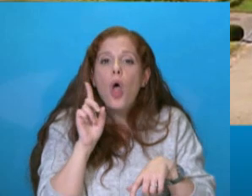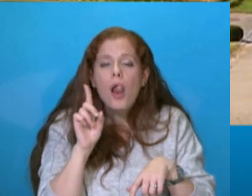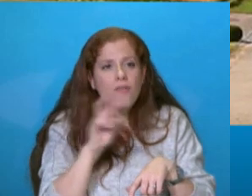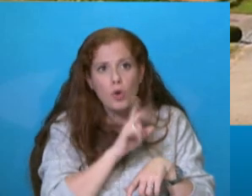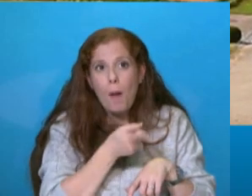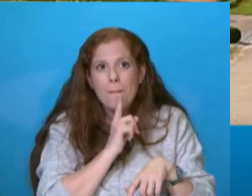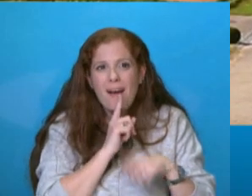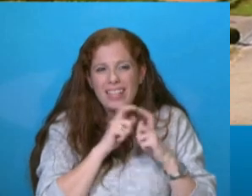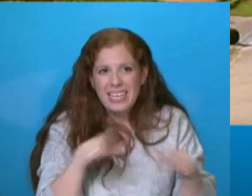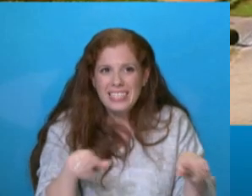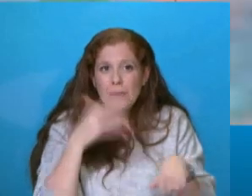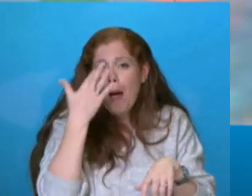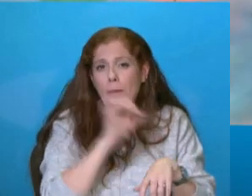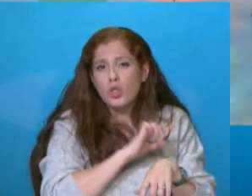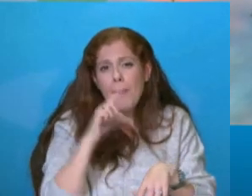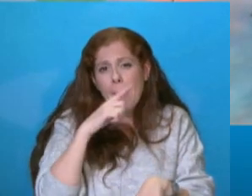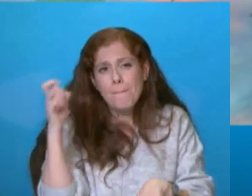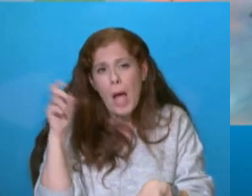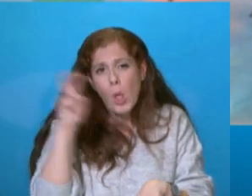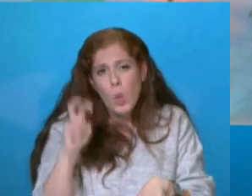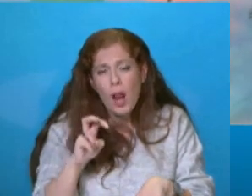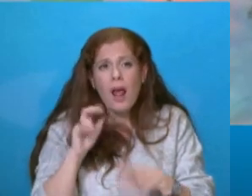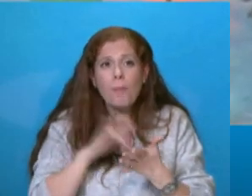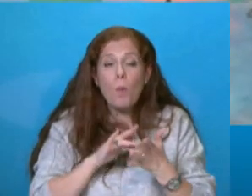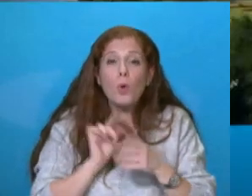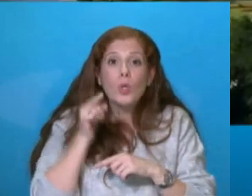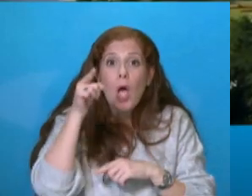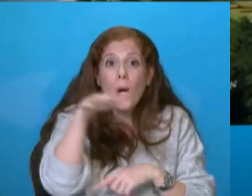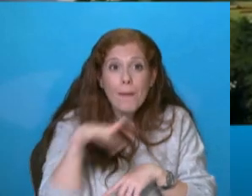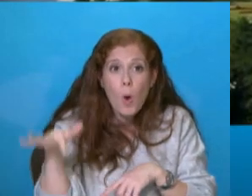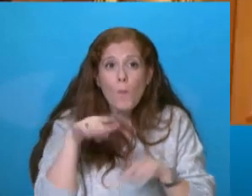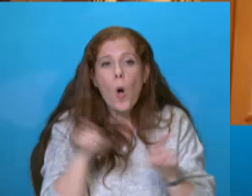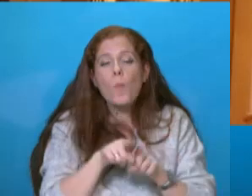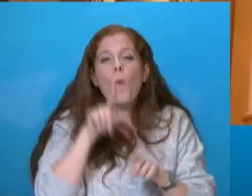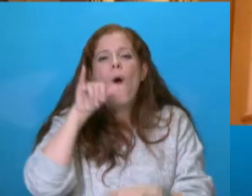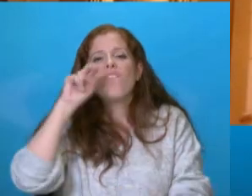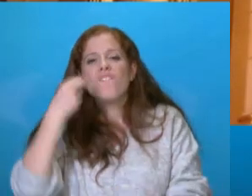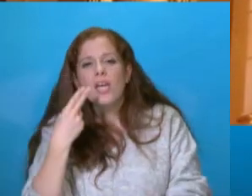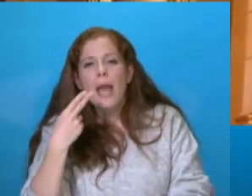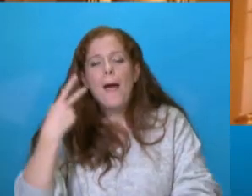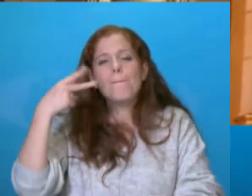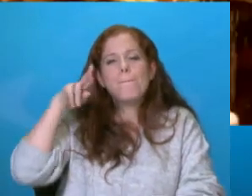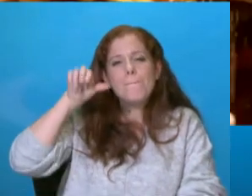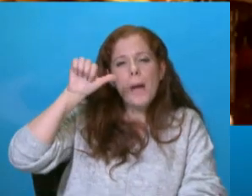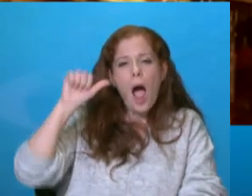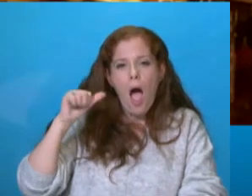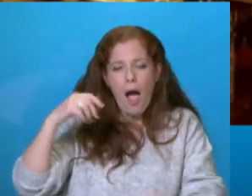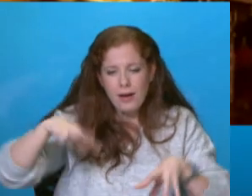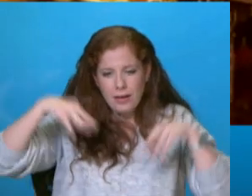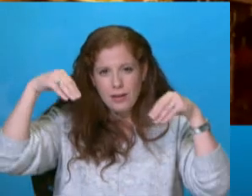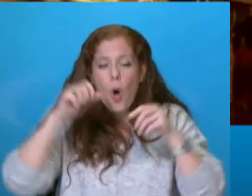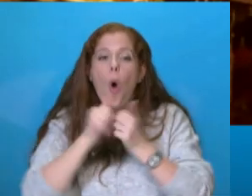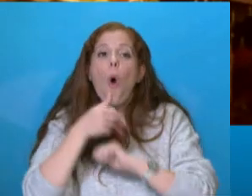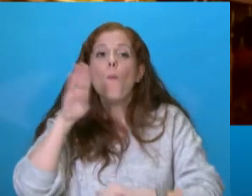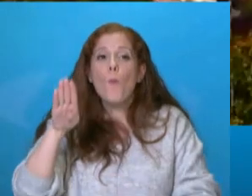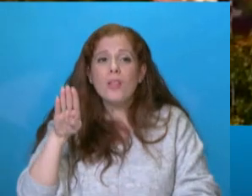כרטיסים ב-50 עד $100. ליעדים רחוקים יותר באירופה, כמו וינה, פראג או בודפשט, אפשר למצוא בקלות כרטיסים